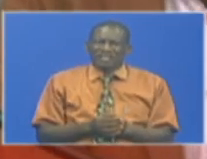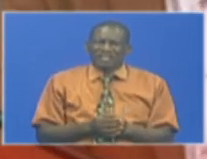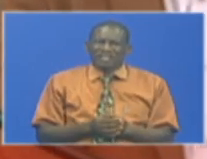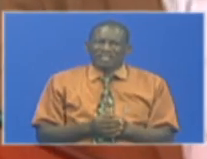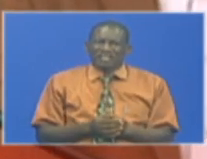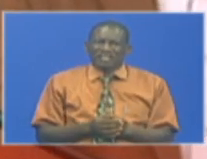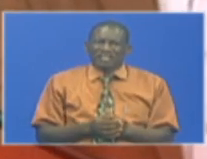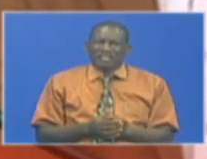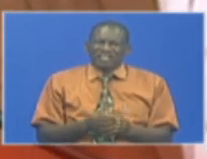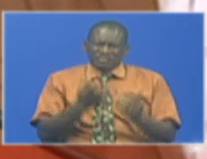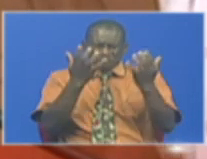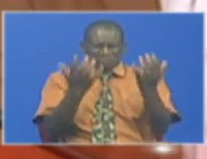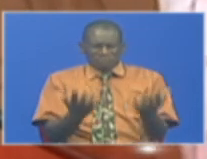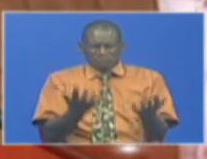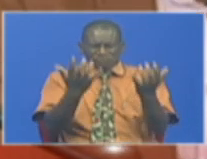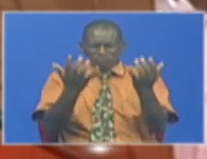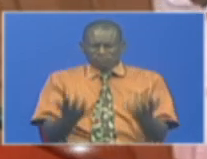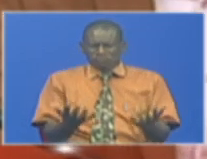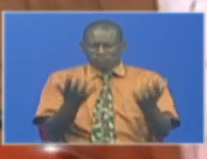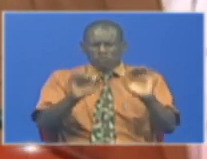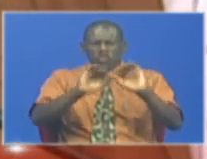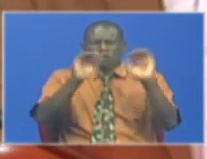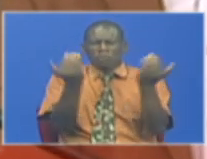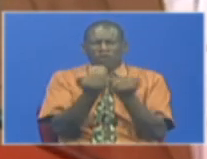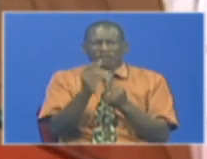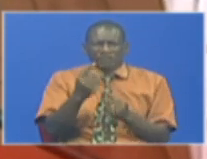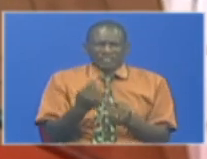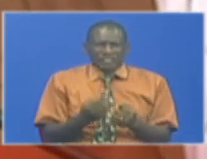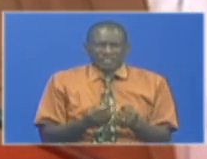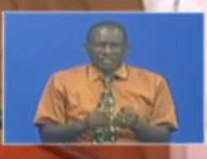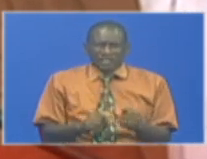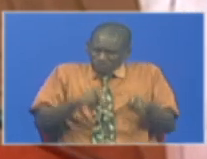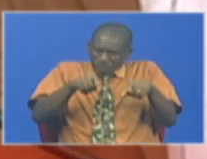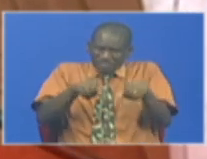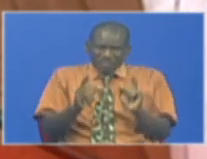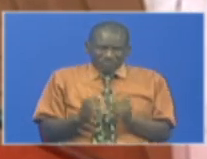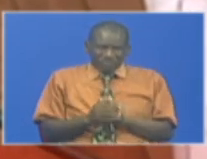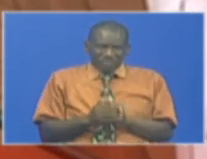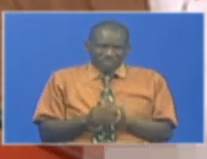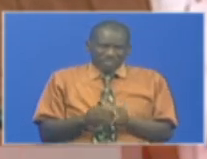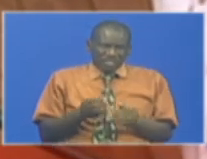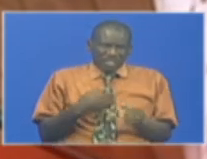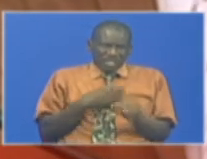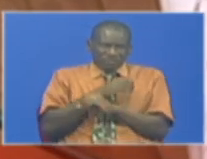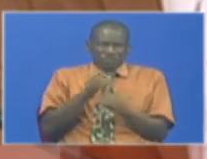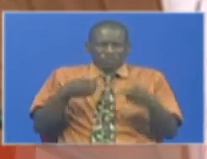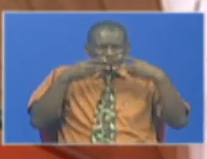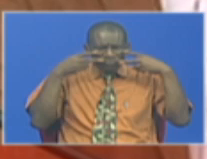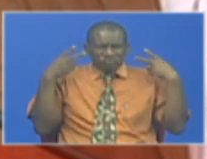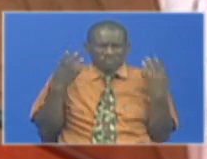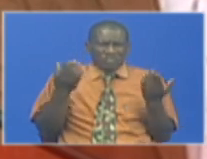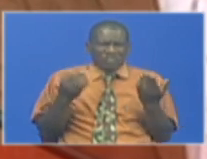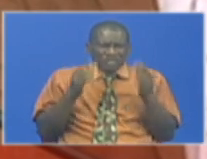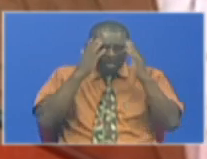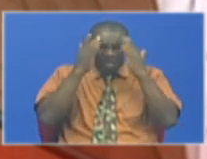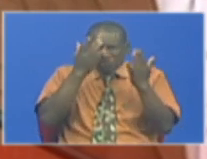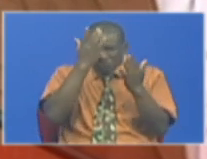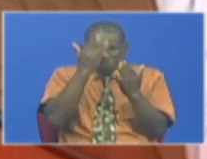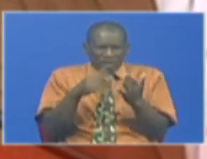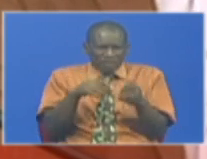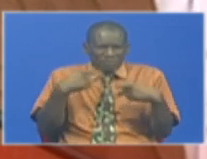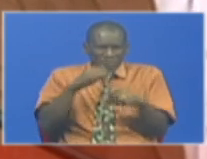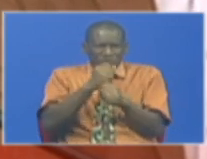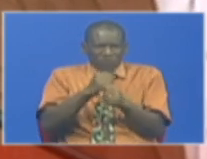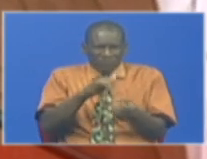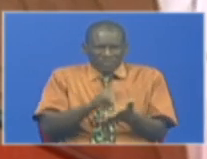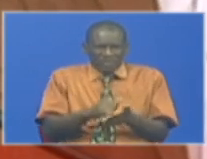we weigh. Anapima kilo ya mboga yeye mwenyewe bila ana upimi. I don't know how you do it,